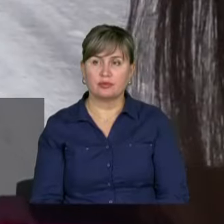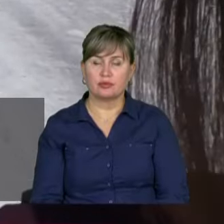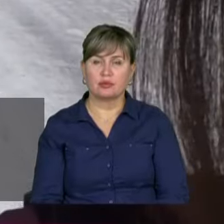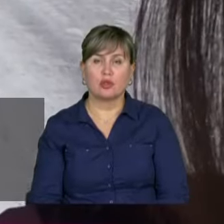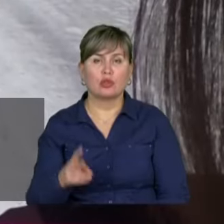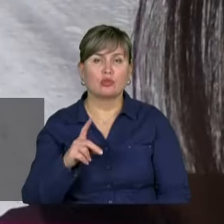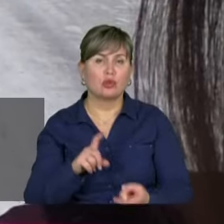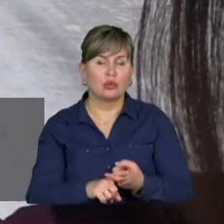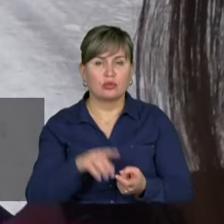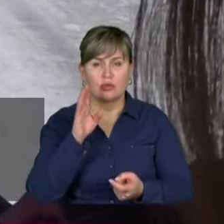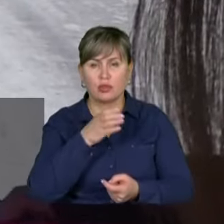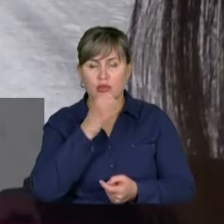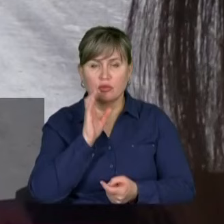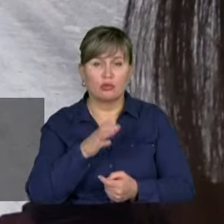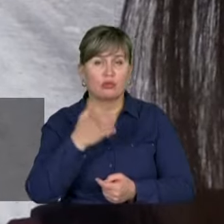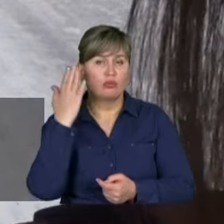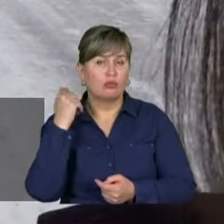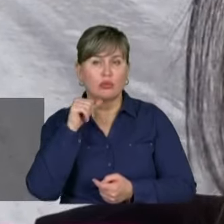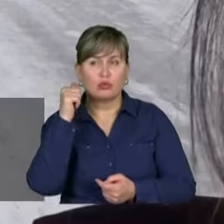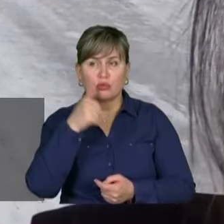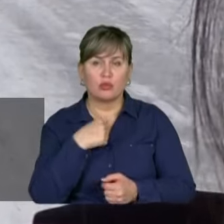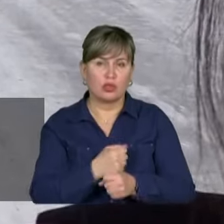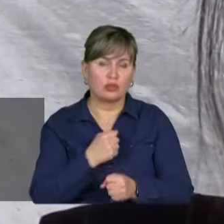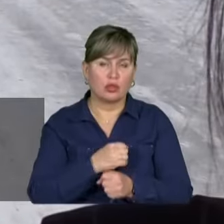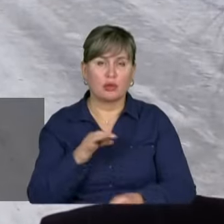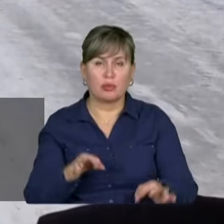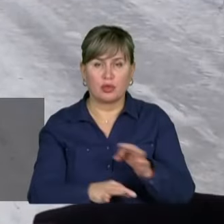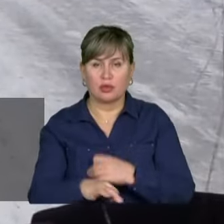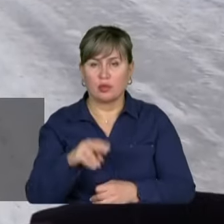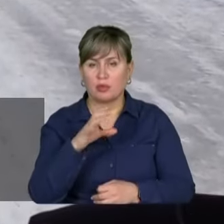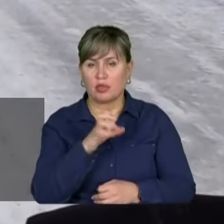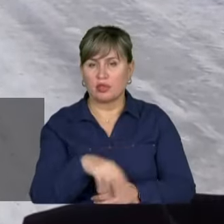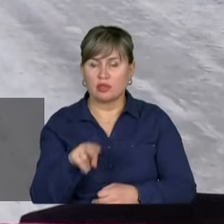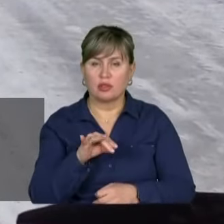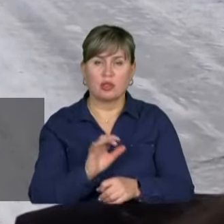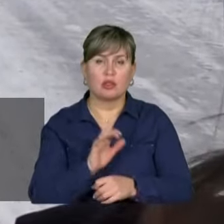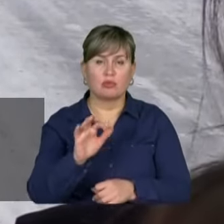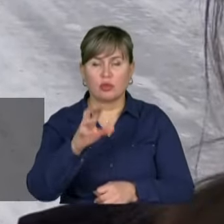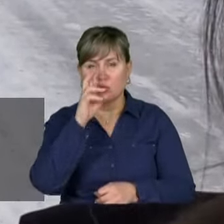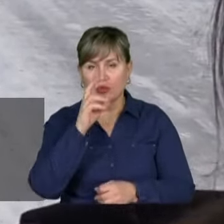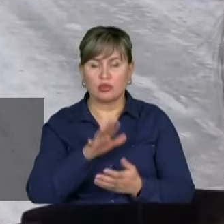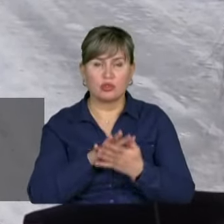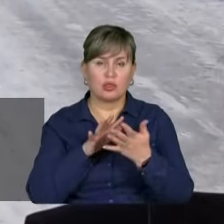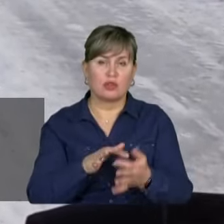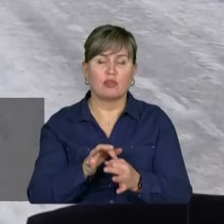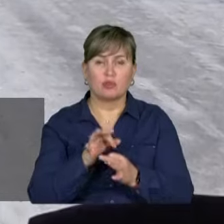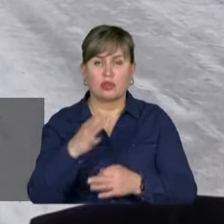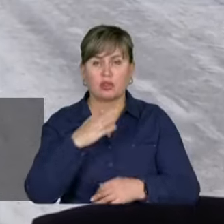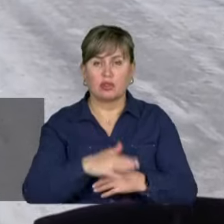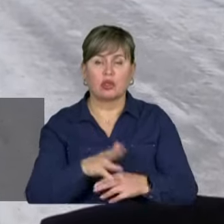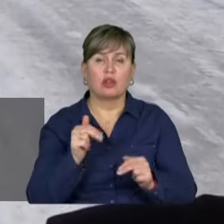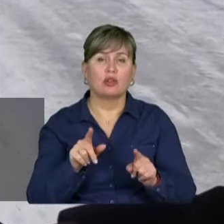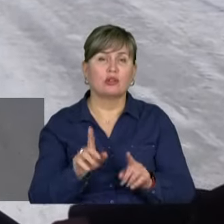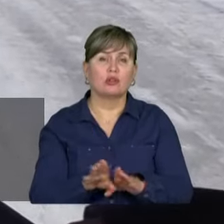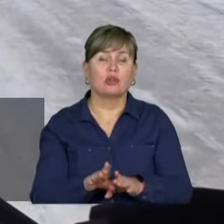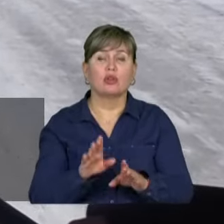Что касается питьевой воды, то в прошлом году мы разработали проектно-сметную документацию и направили бюджетную заявку в областной акимат. Как только